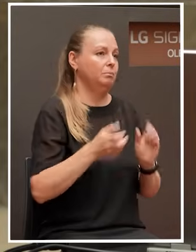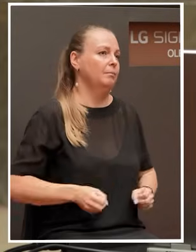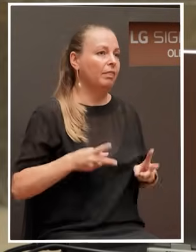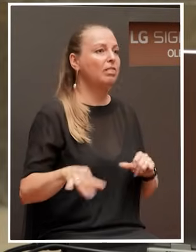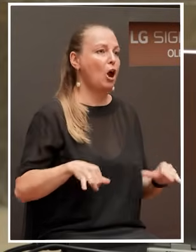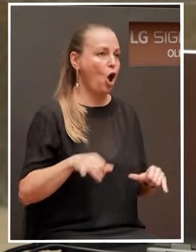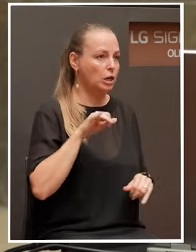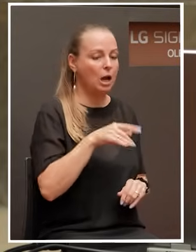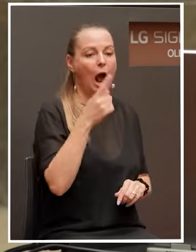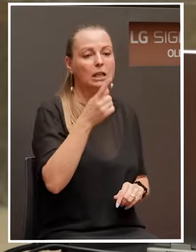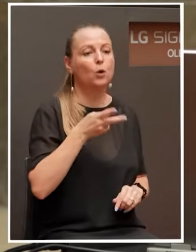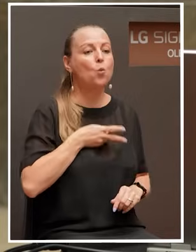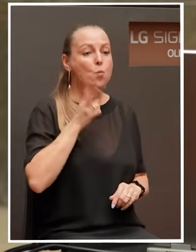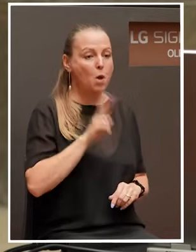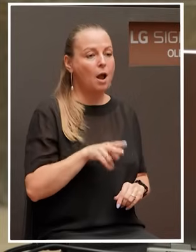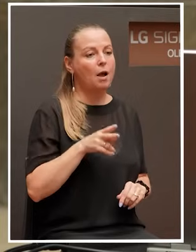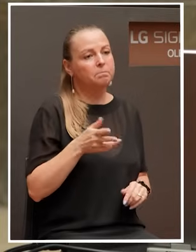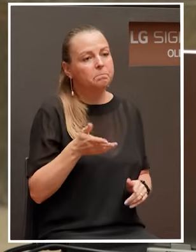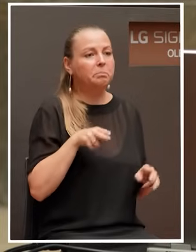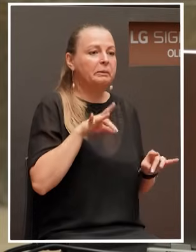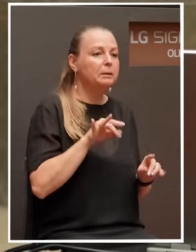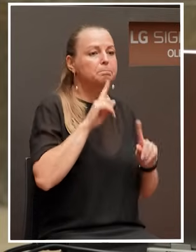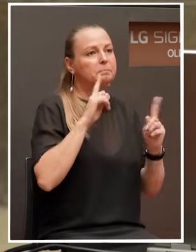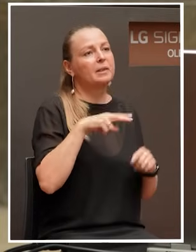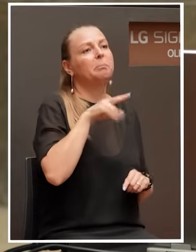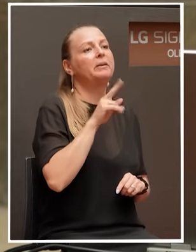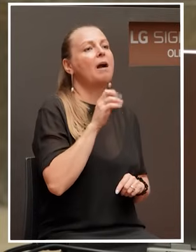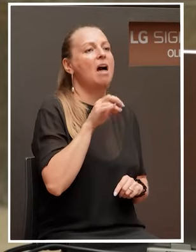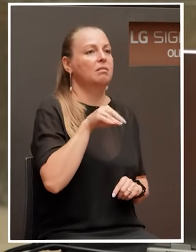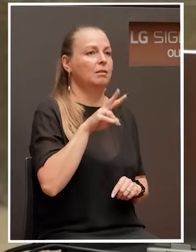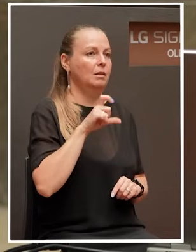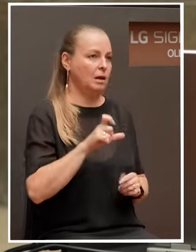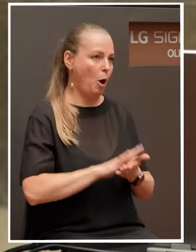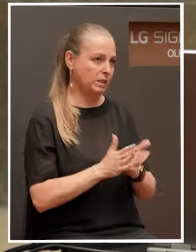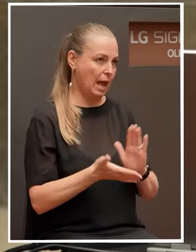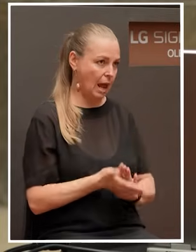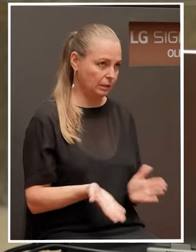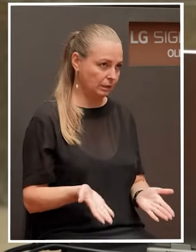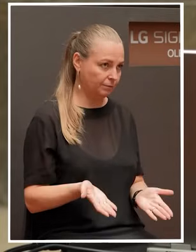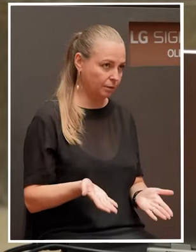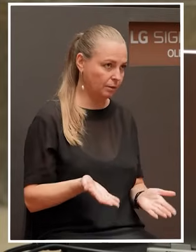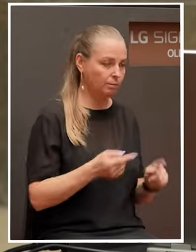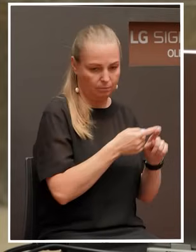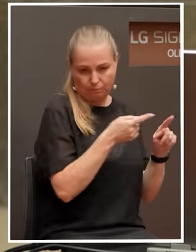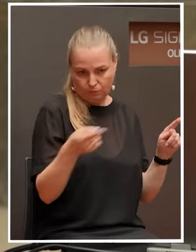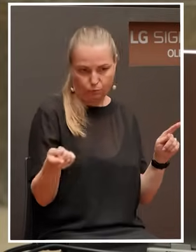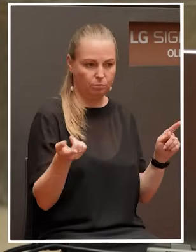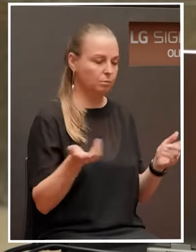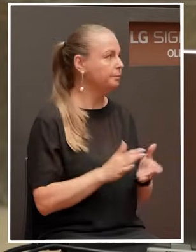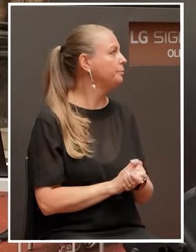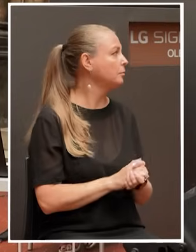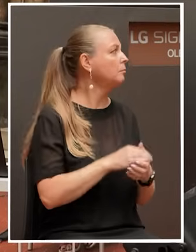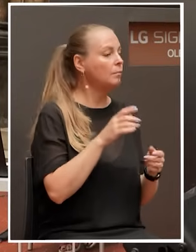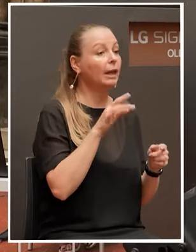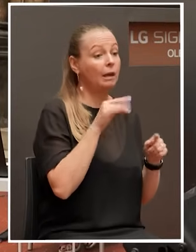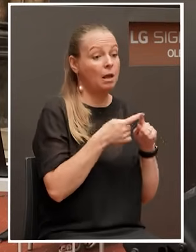один умер при обстоятельствах более чем пикантных, и, в общем, да и 10 правительств за это же десятилетие.